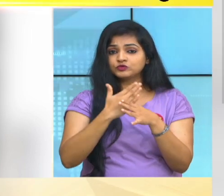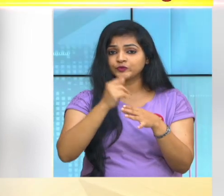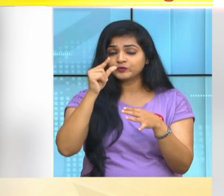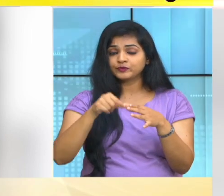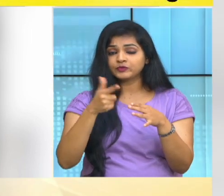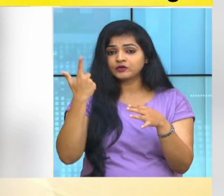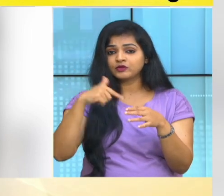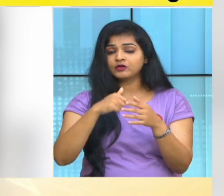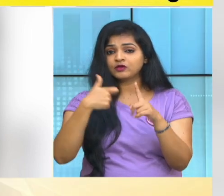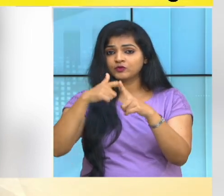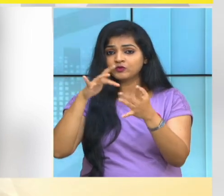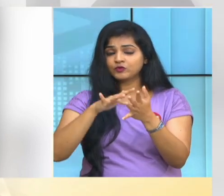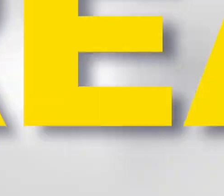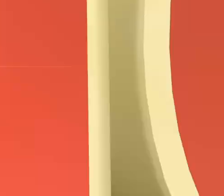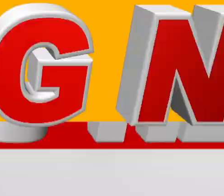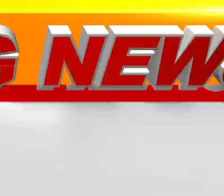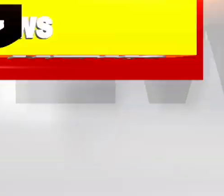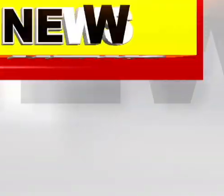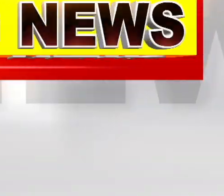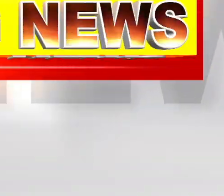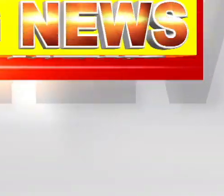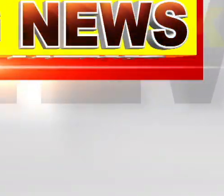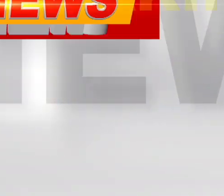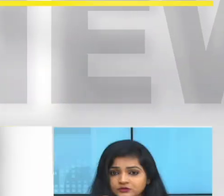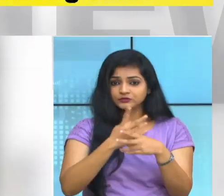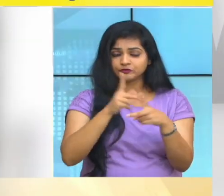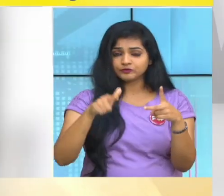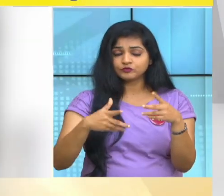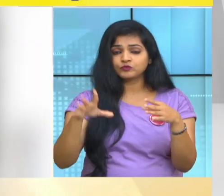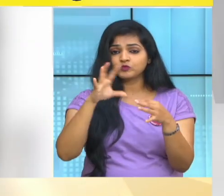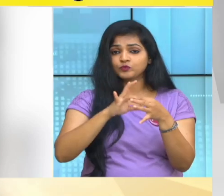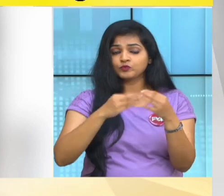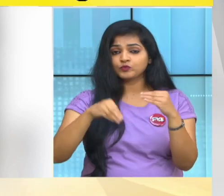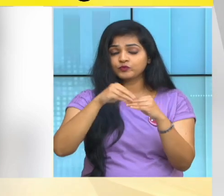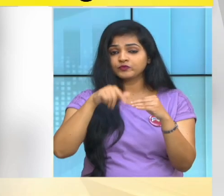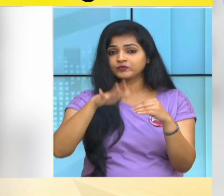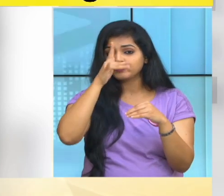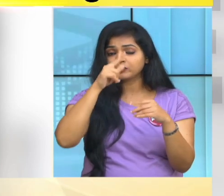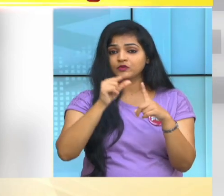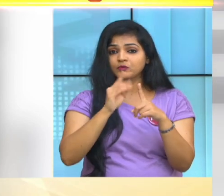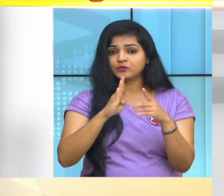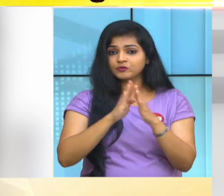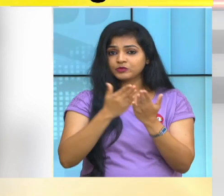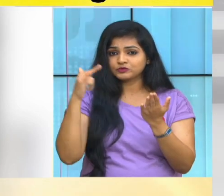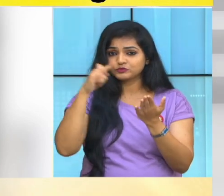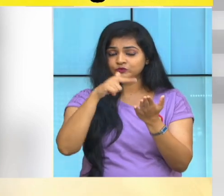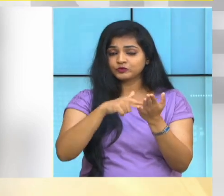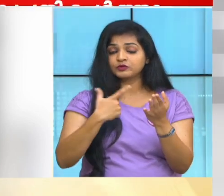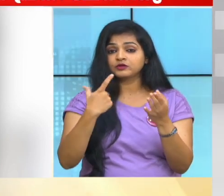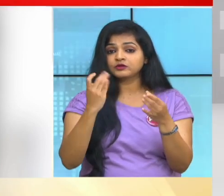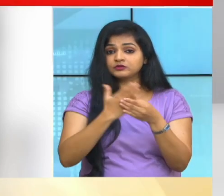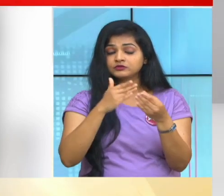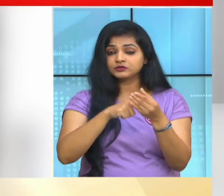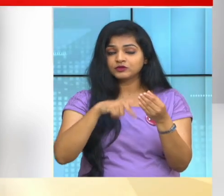സ്റ്റേഷനിലേക്കടക്കം പോലീസ് ഇപ്പോൾ പരിശോധന നടത്തുന്നുണ്ട്. ഇതിന് പിന്നാലെയാണ് ഇയാളെ കൂടി വ്യാജ പാസ്പോർട്ട് കേസിൽ അൻസലിനെ കൂടി സീനിയർ CPO ആയിട്ടുള്ള അൻസലിനെ കൂടി